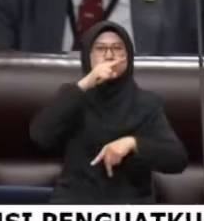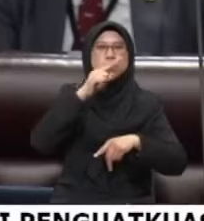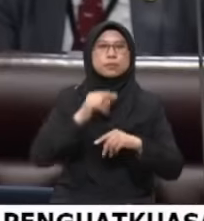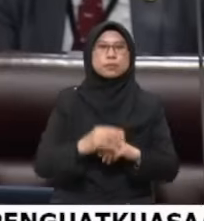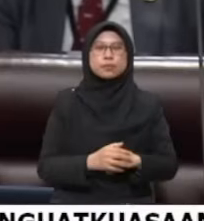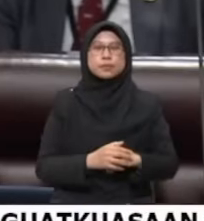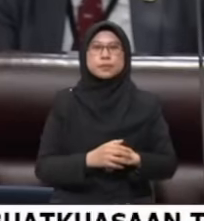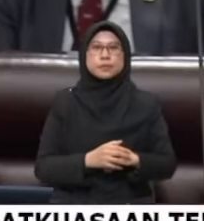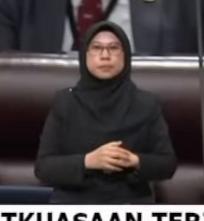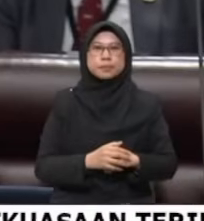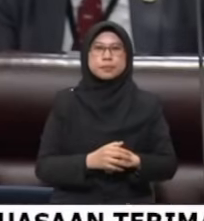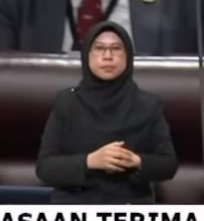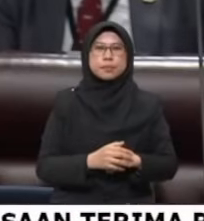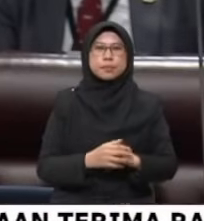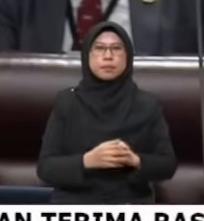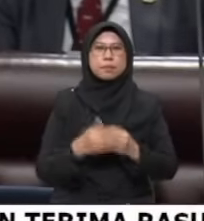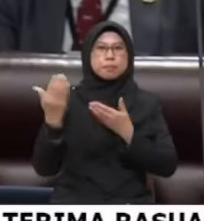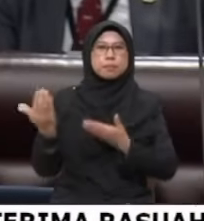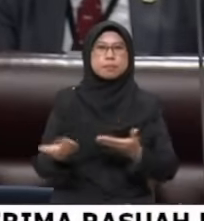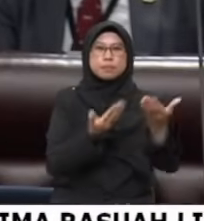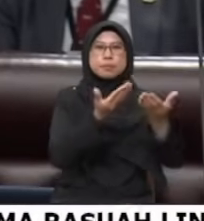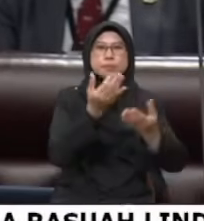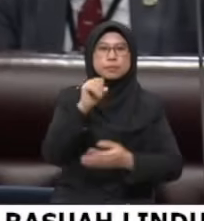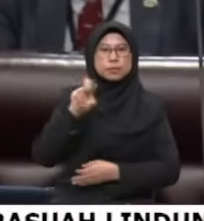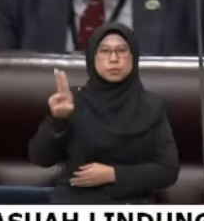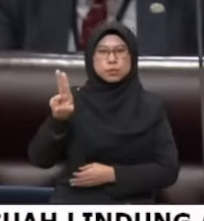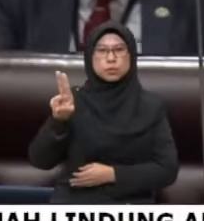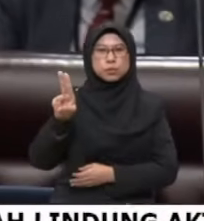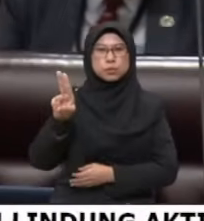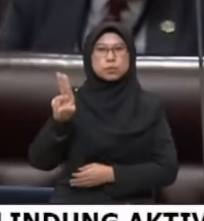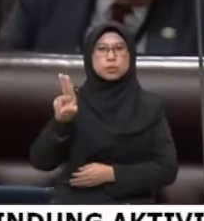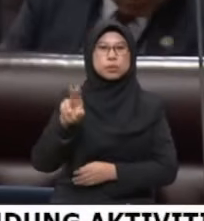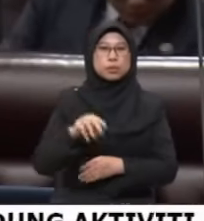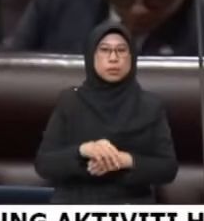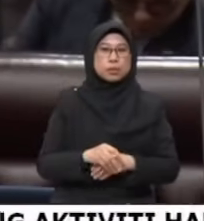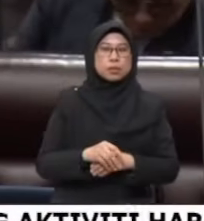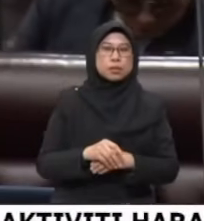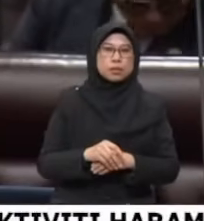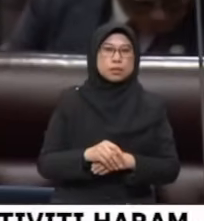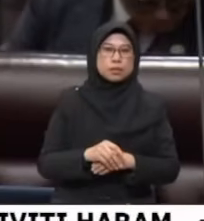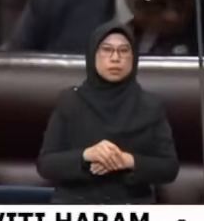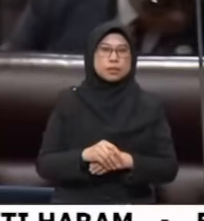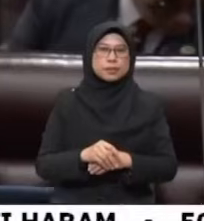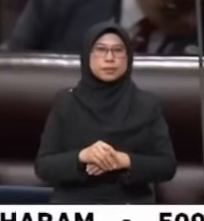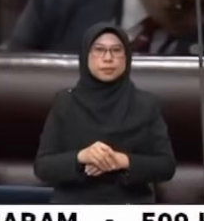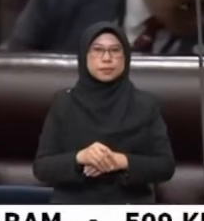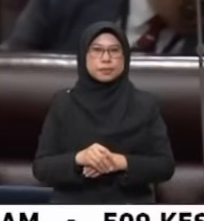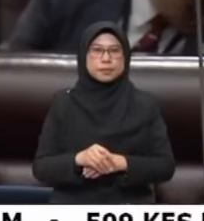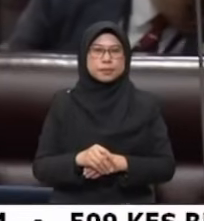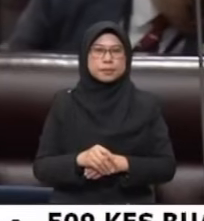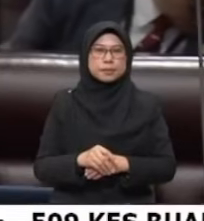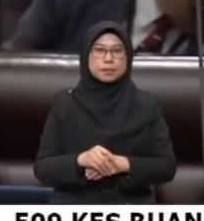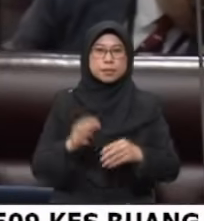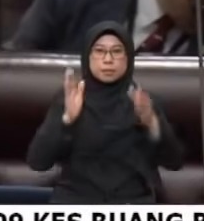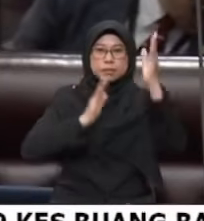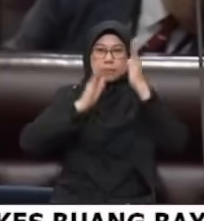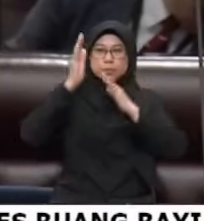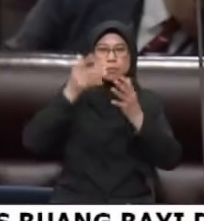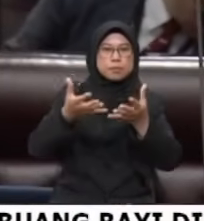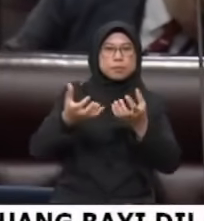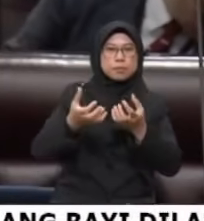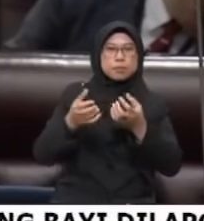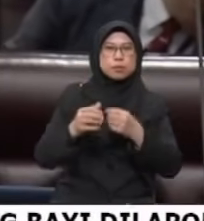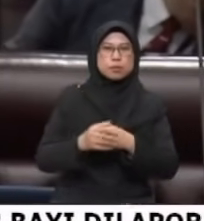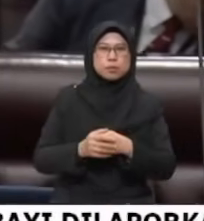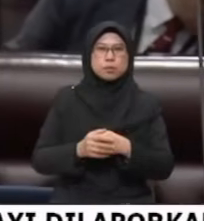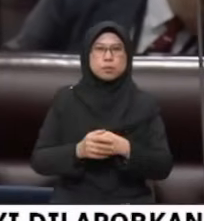menengahkan mengetengahkan isu situasi di wilayah pendudukan Palestin ini Malaysia juga menggesa agar